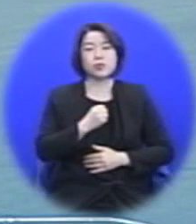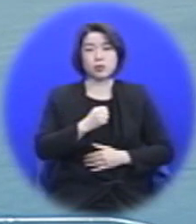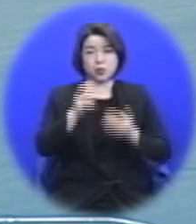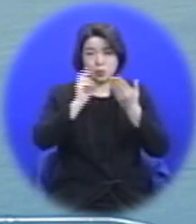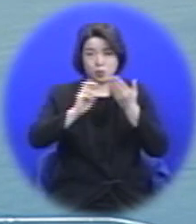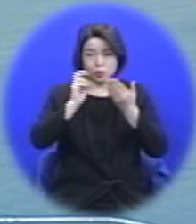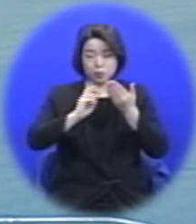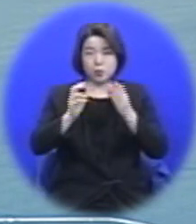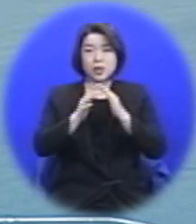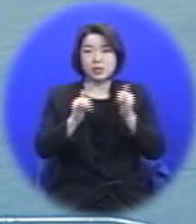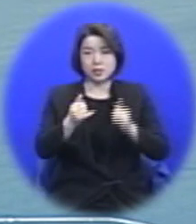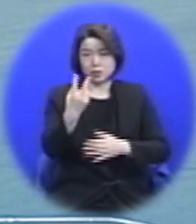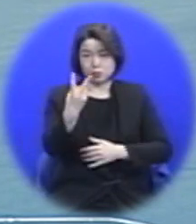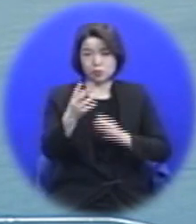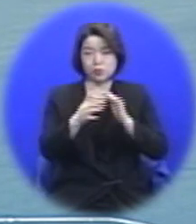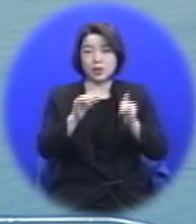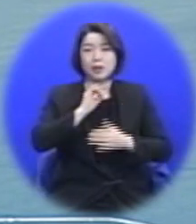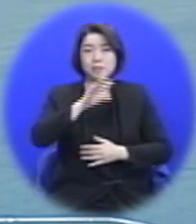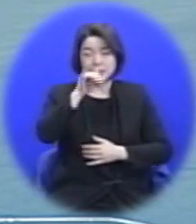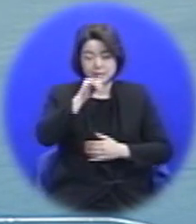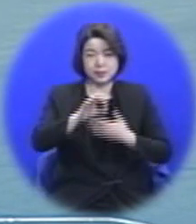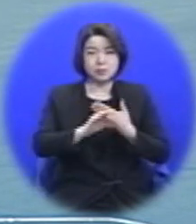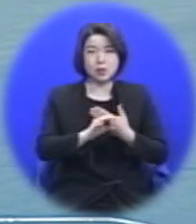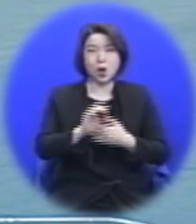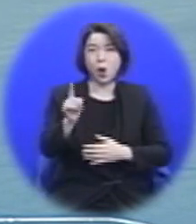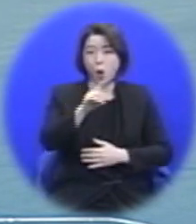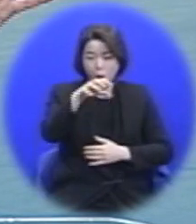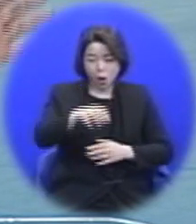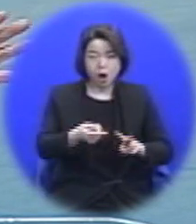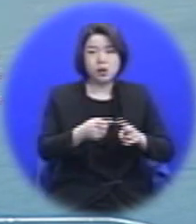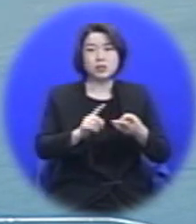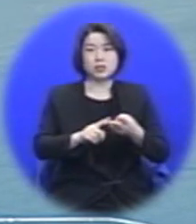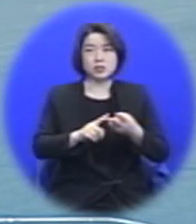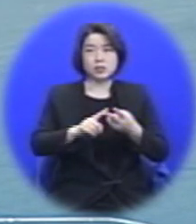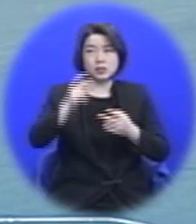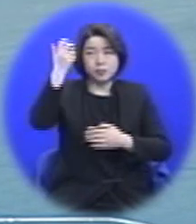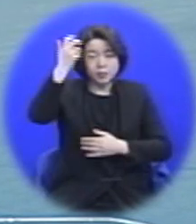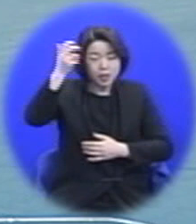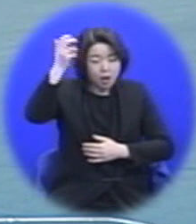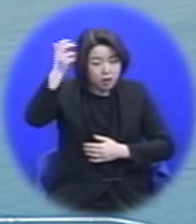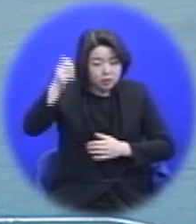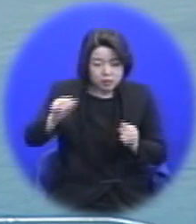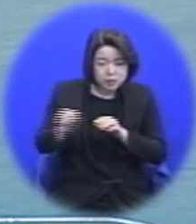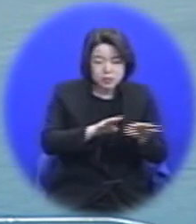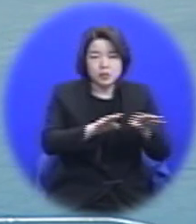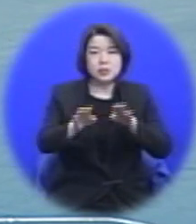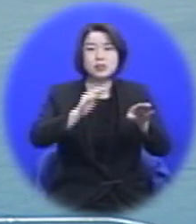두 사람만 있으면 어디서든지 영적인 지진이 일어납니다.